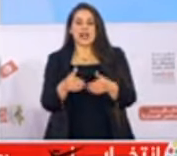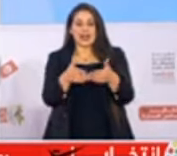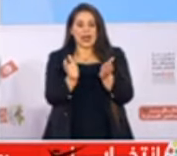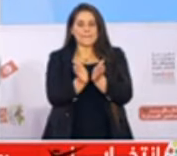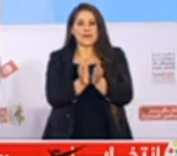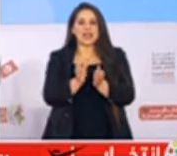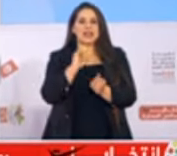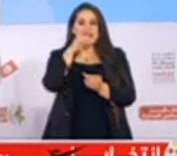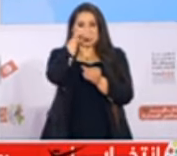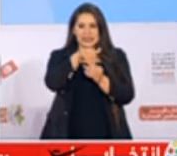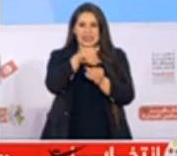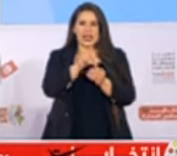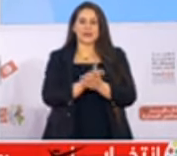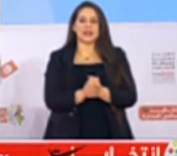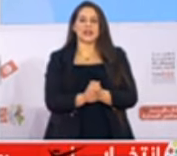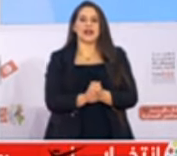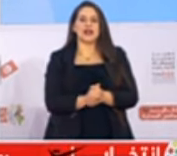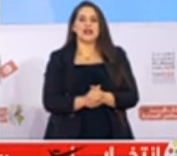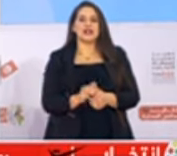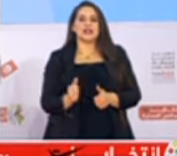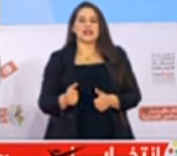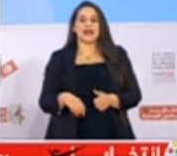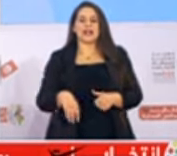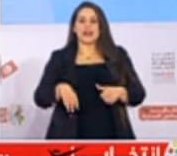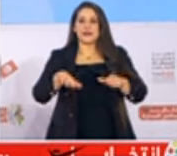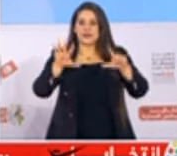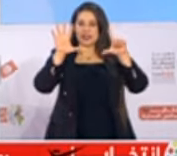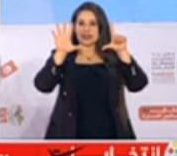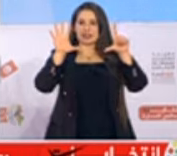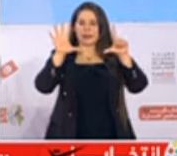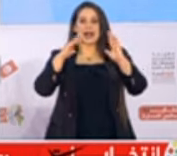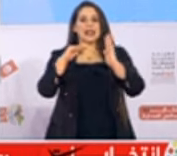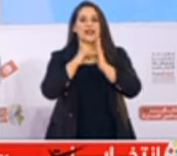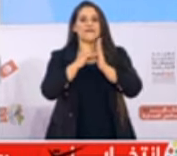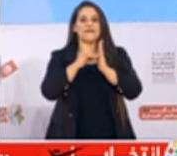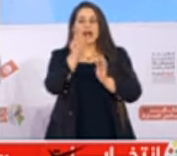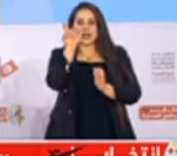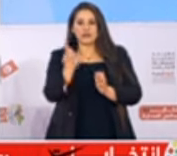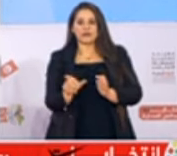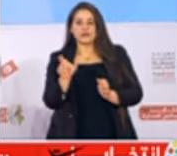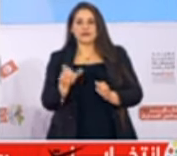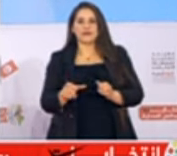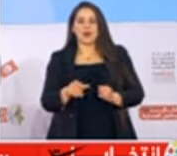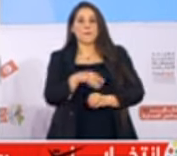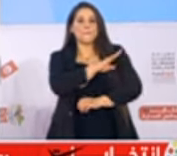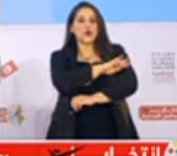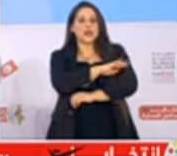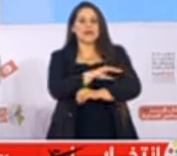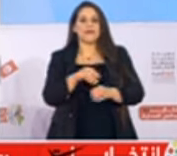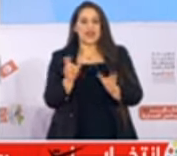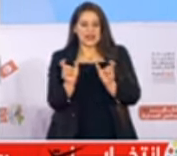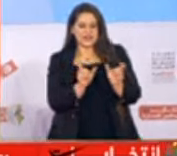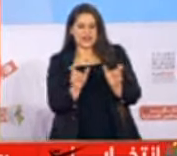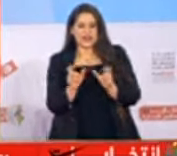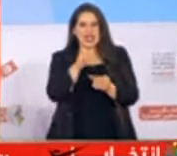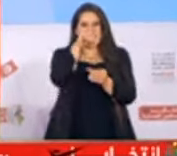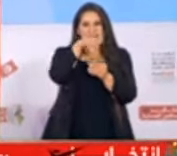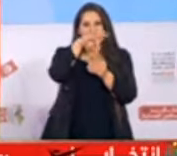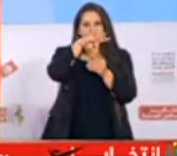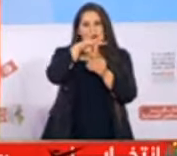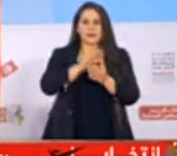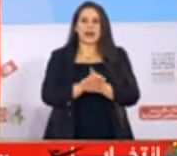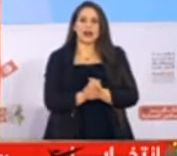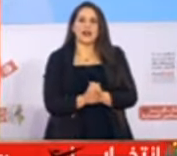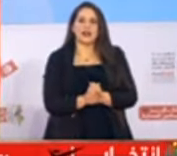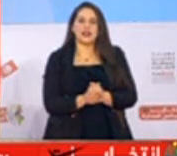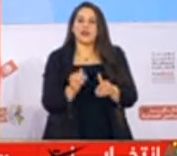وقعت تخصيصها. عندنا 700 تعاون رقابة حملة باش يرفعوا تقارير في خصوص رقابة الأنشطة، رقابة التمويل، في خصوص وحدات